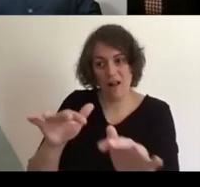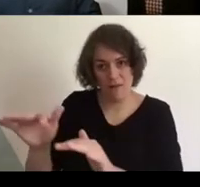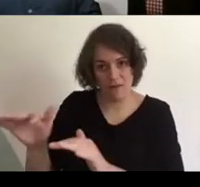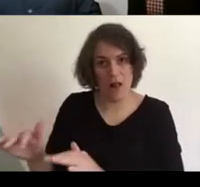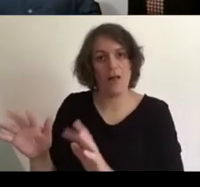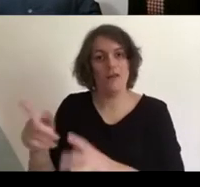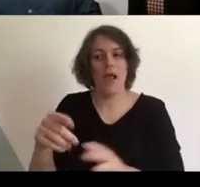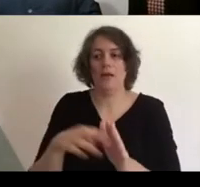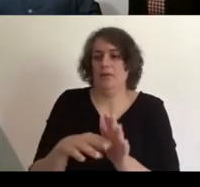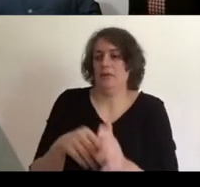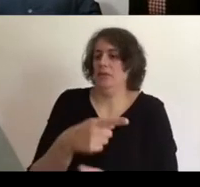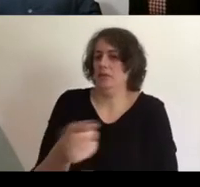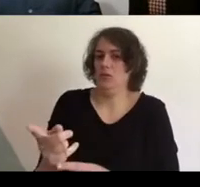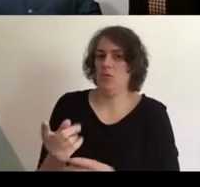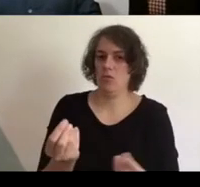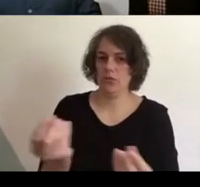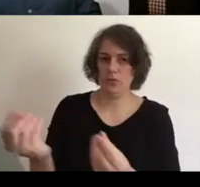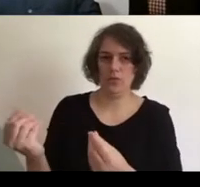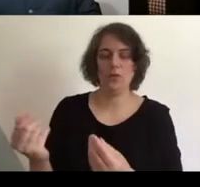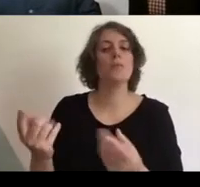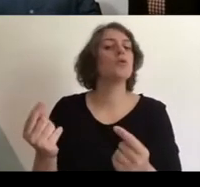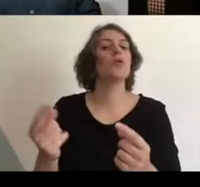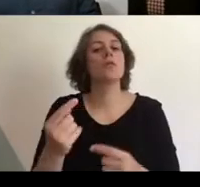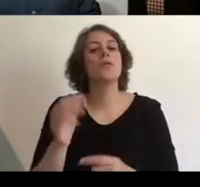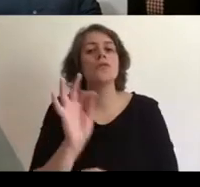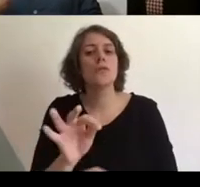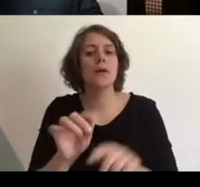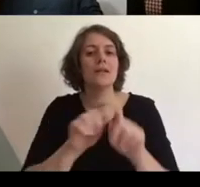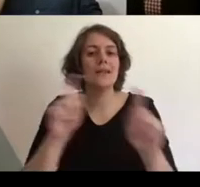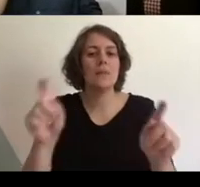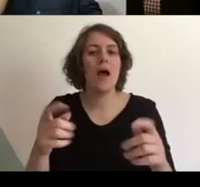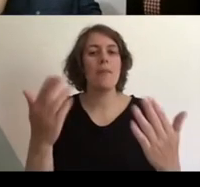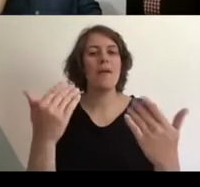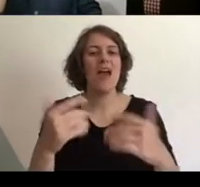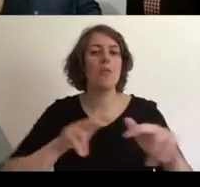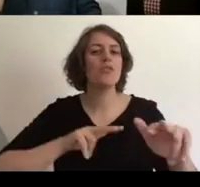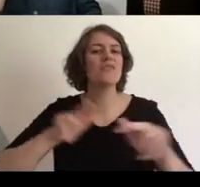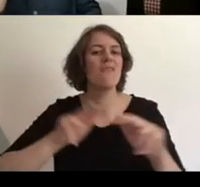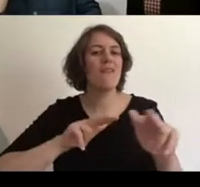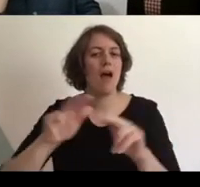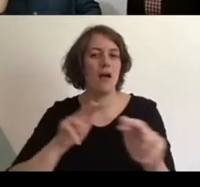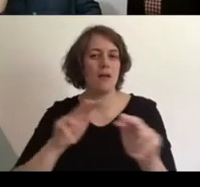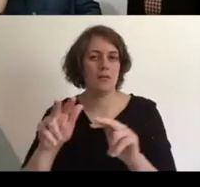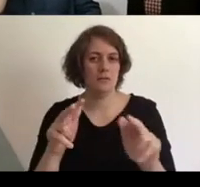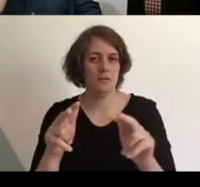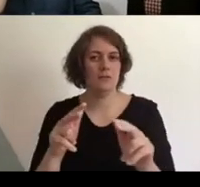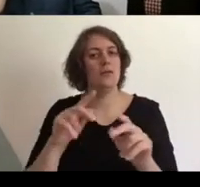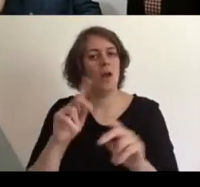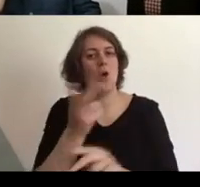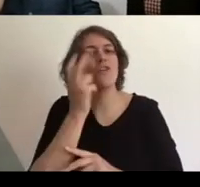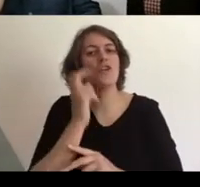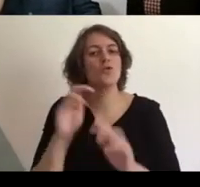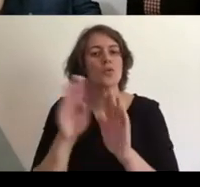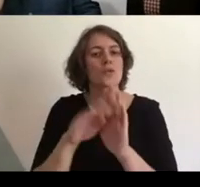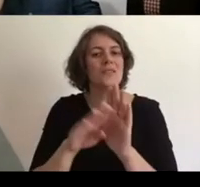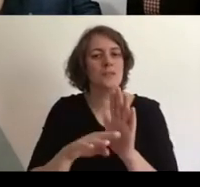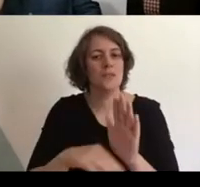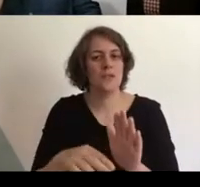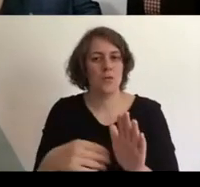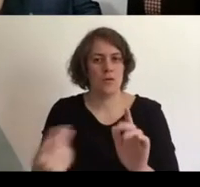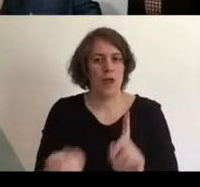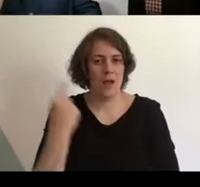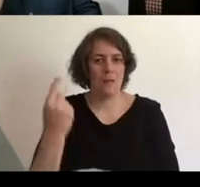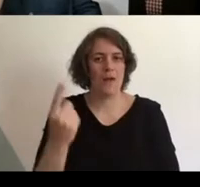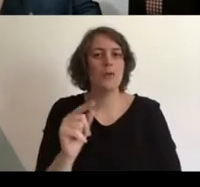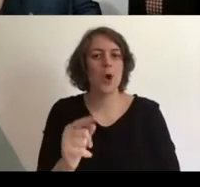unsere Bewerbungsverfahren zu gestalten? Was sehen wir oder wen sehen wir und wen blenden wir aus? Das sind so